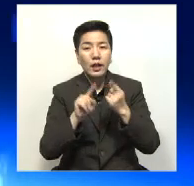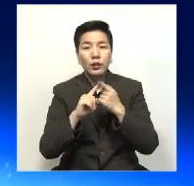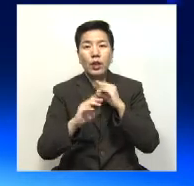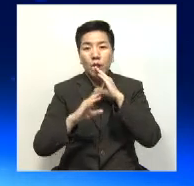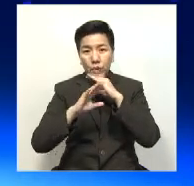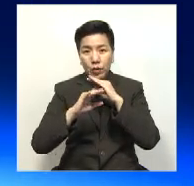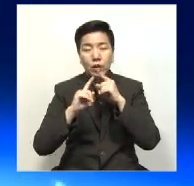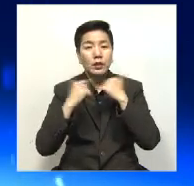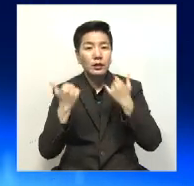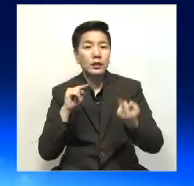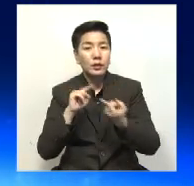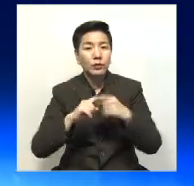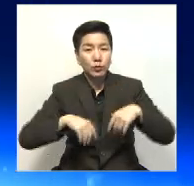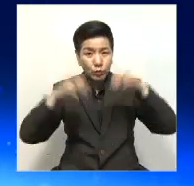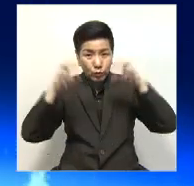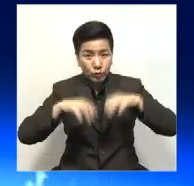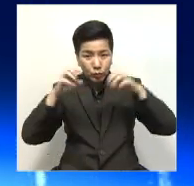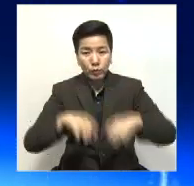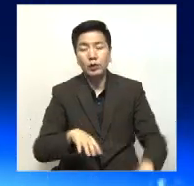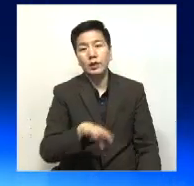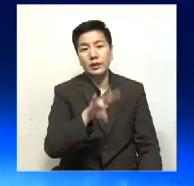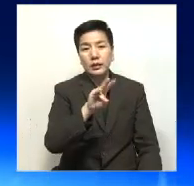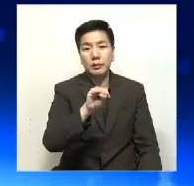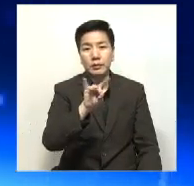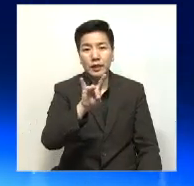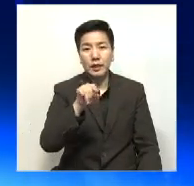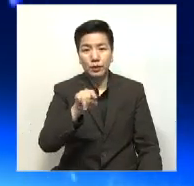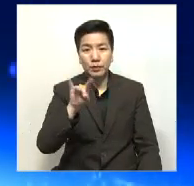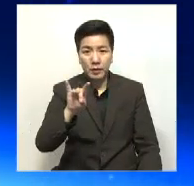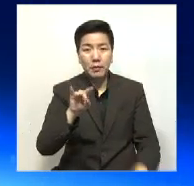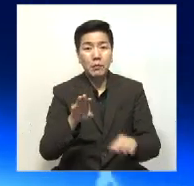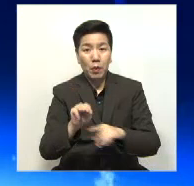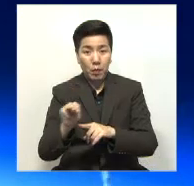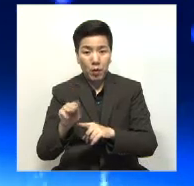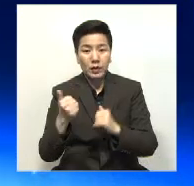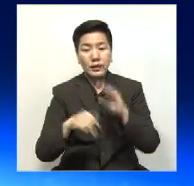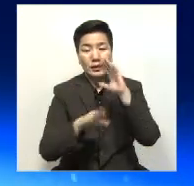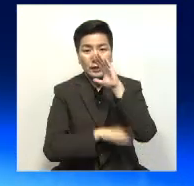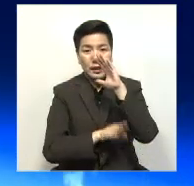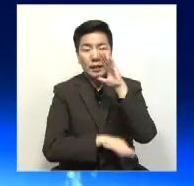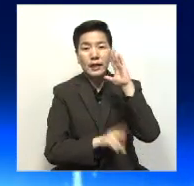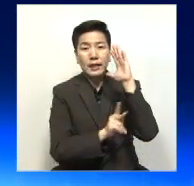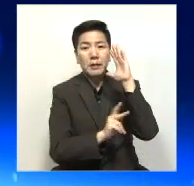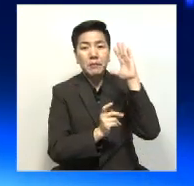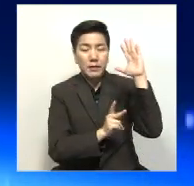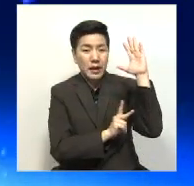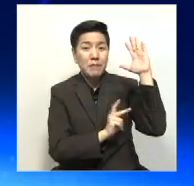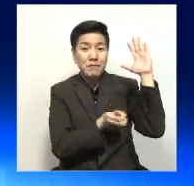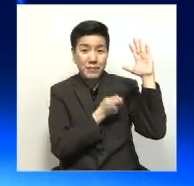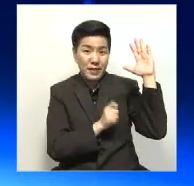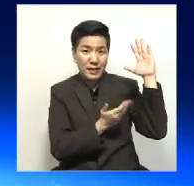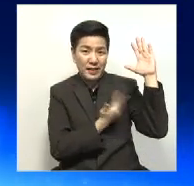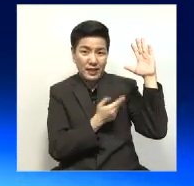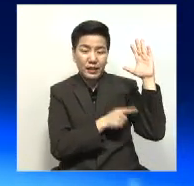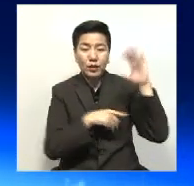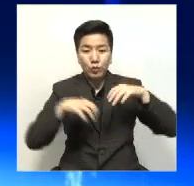นะคะที่จังหวัดระยองมีฝนมากที่สุดวัดได้ 78.8 มิลลิเมตรและภาคใต้ที่จังหวัดกระบี่มีฝ